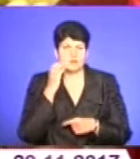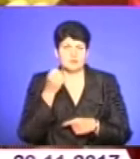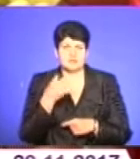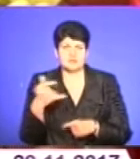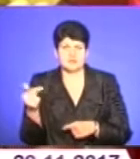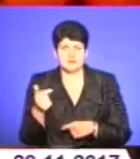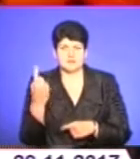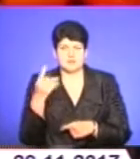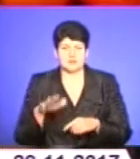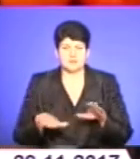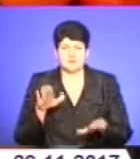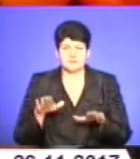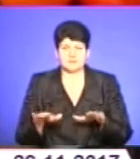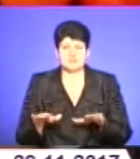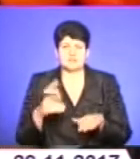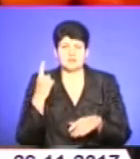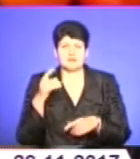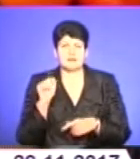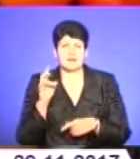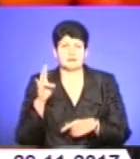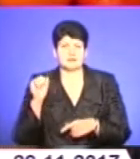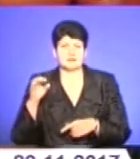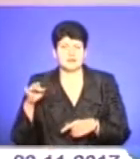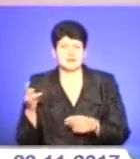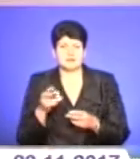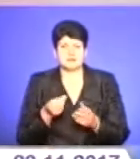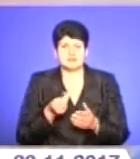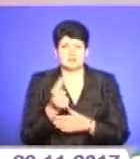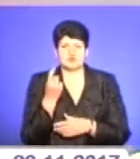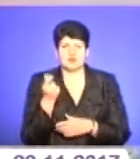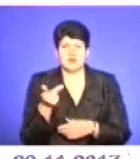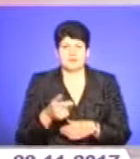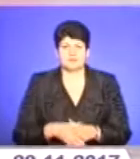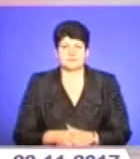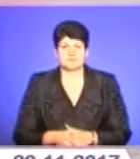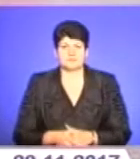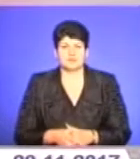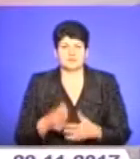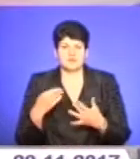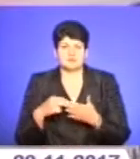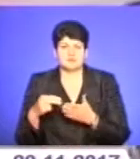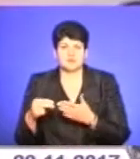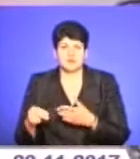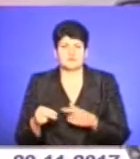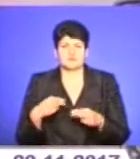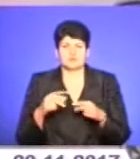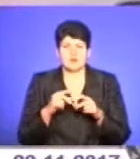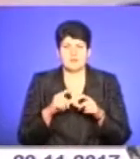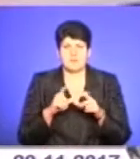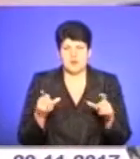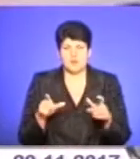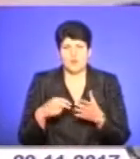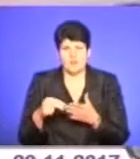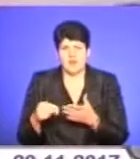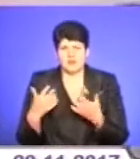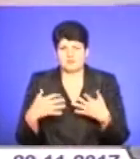15 гривень за кілограм. За один ананас потрібно віддати 100 гривень. Готуємося помаленьку. І в супермаркеті дещо купляли, ну